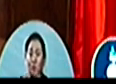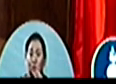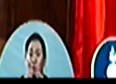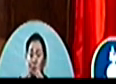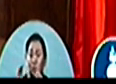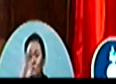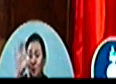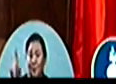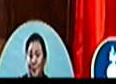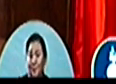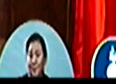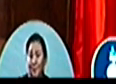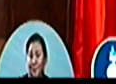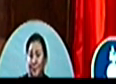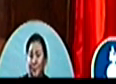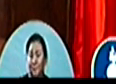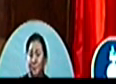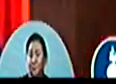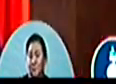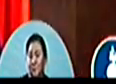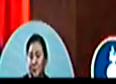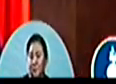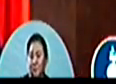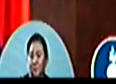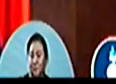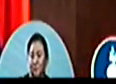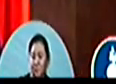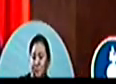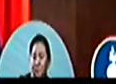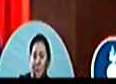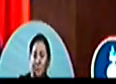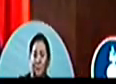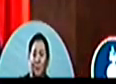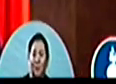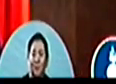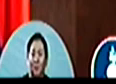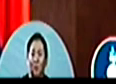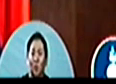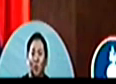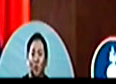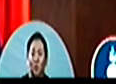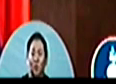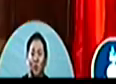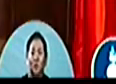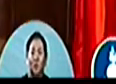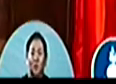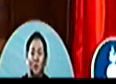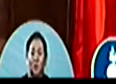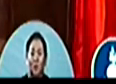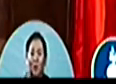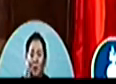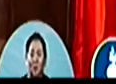одоо хамгаалах орчныг устгаа зогсоогүй өнөөдөр аливаа айлгалын одоо гэмтрийг илчилсэн,